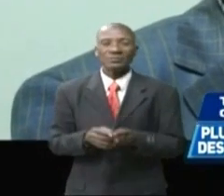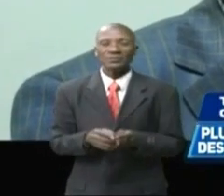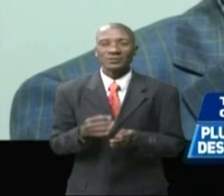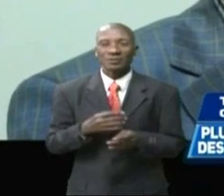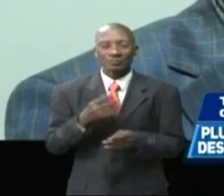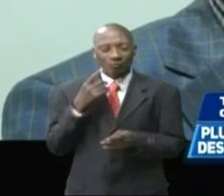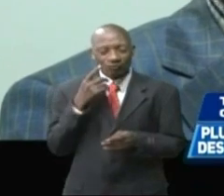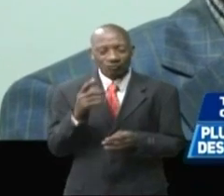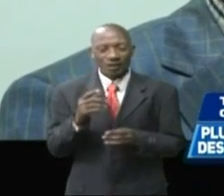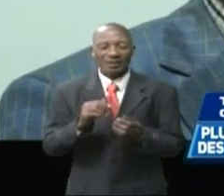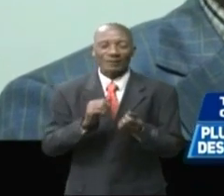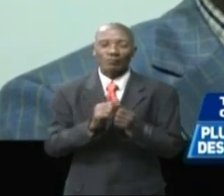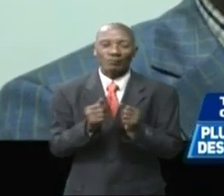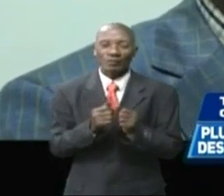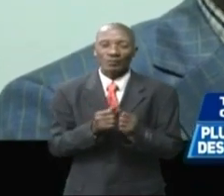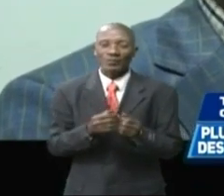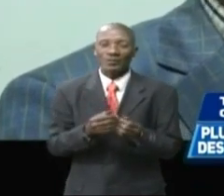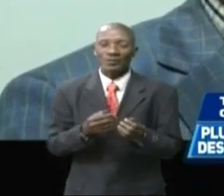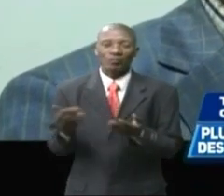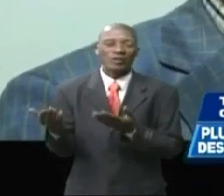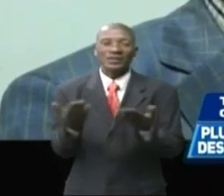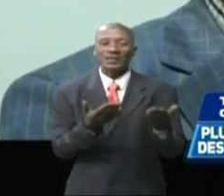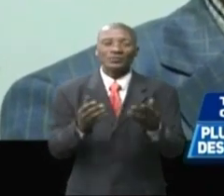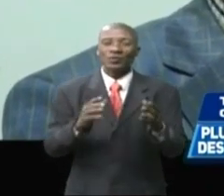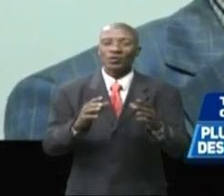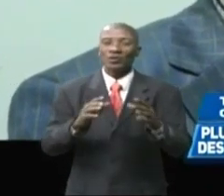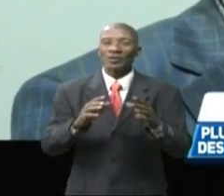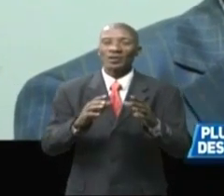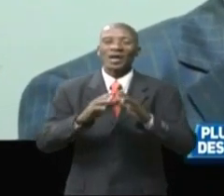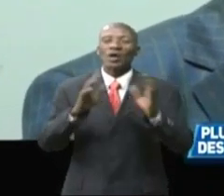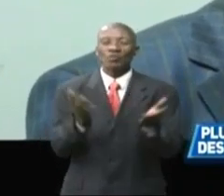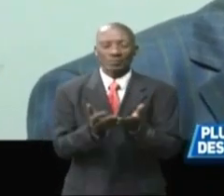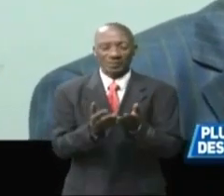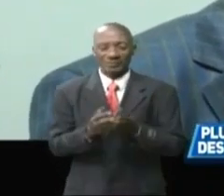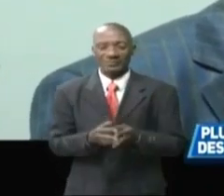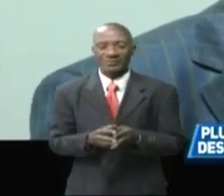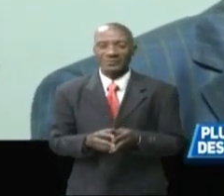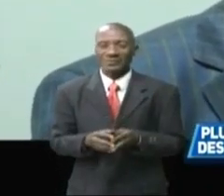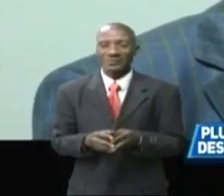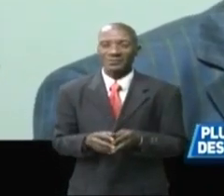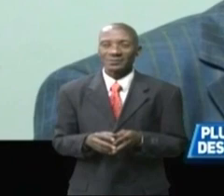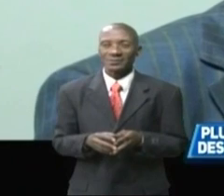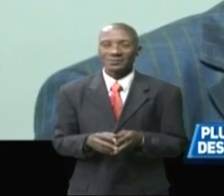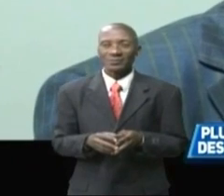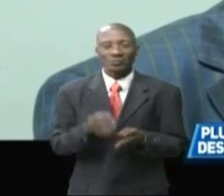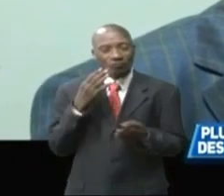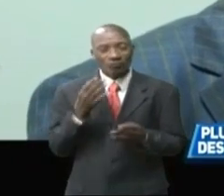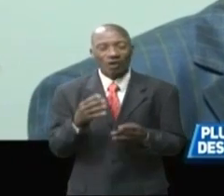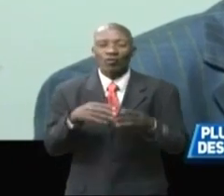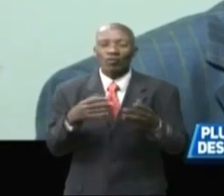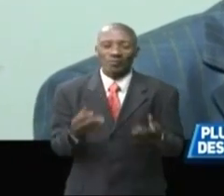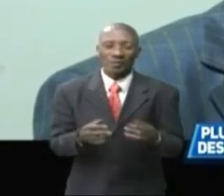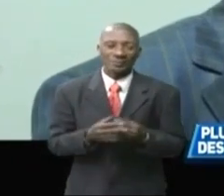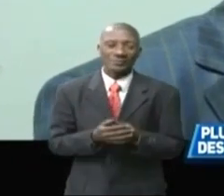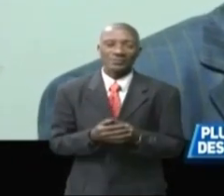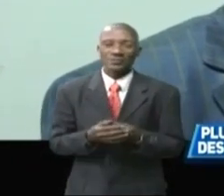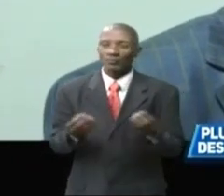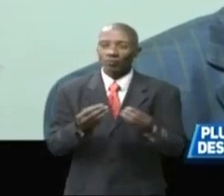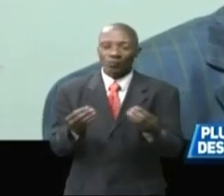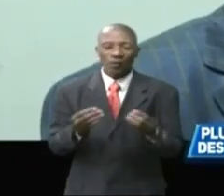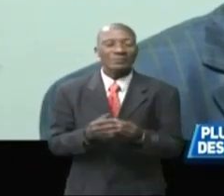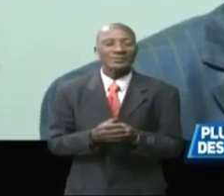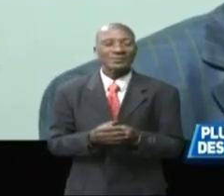dans lequel vous avez des investissements qu'il faut développer sur un horizon de 20, 30, 40 ans. Et